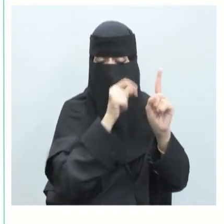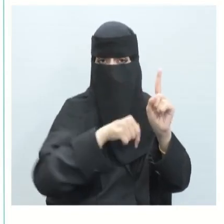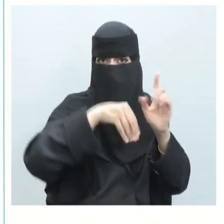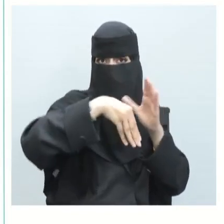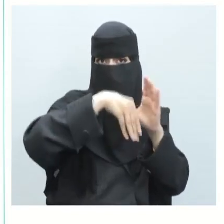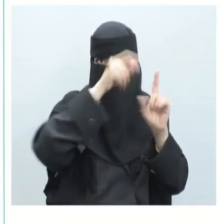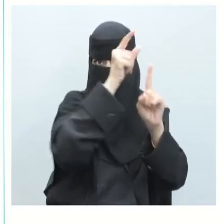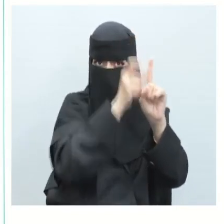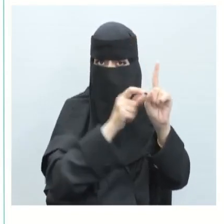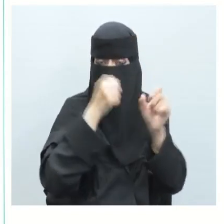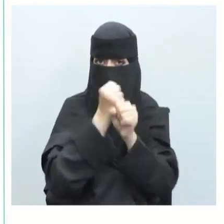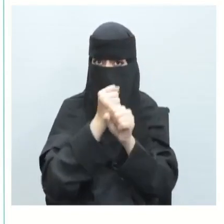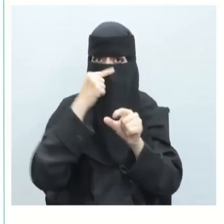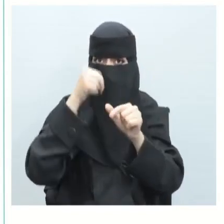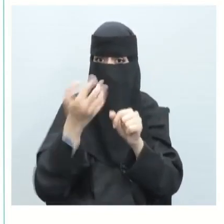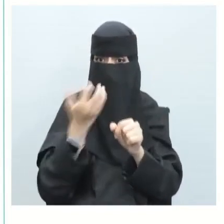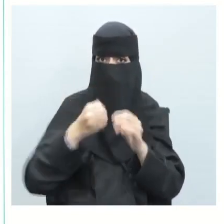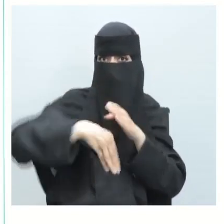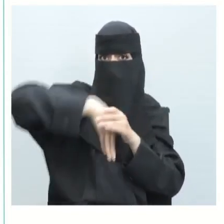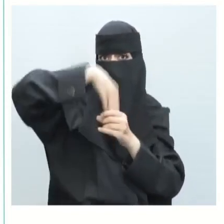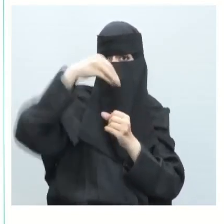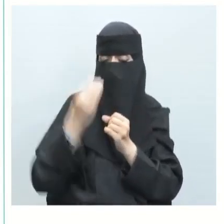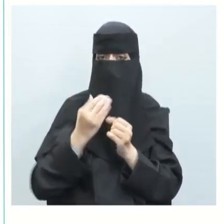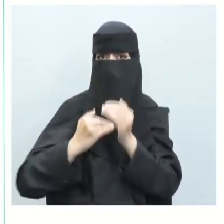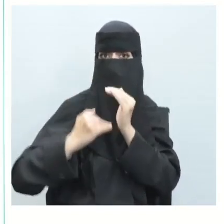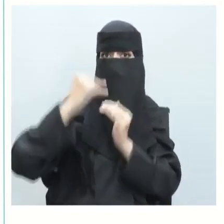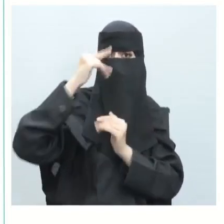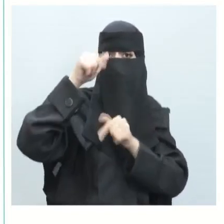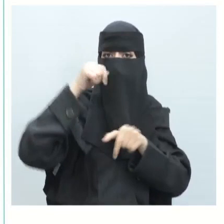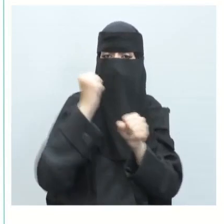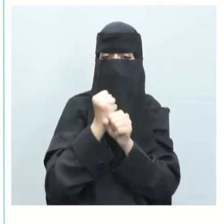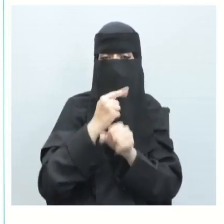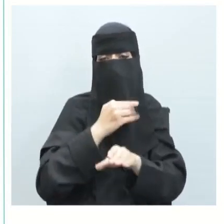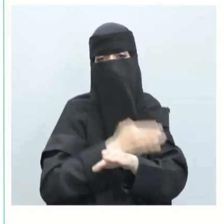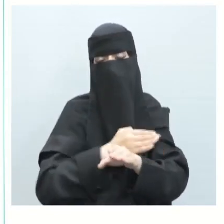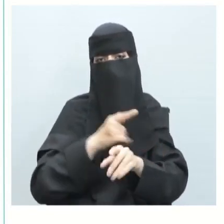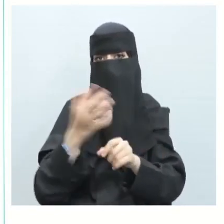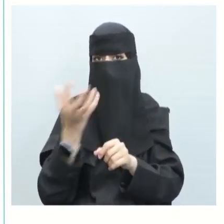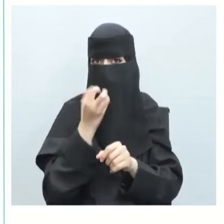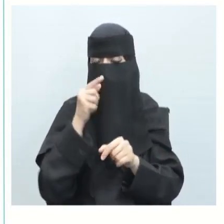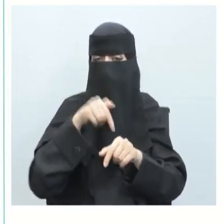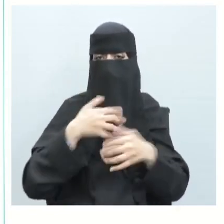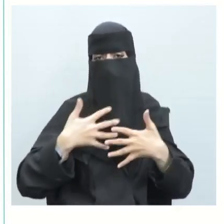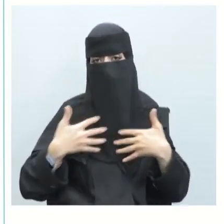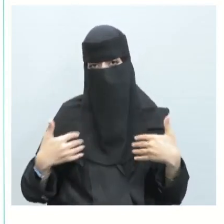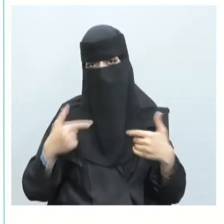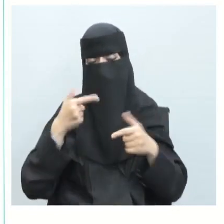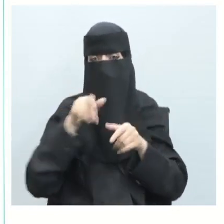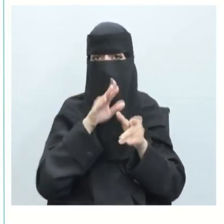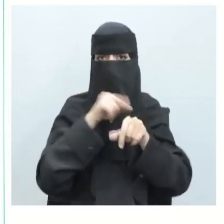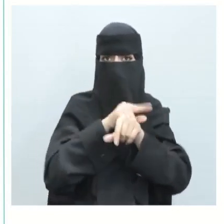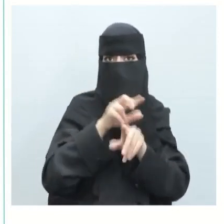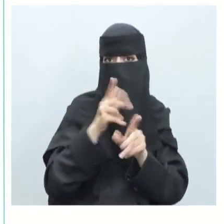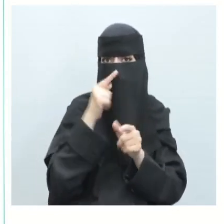ظل عمل قد يكون مجهد عمل غير واضح او عمل قد يكون متعب يحتاج الى راحه او يحتاج الى امور